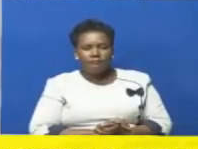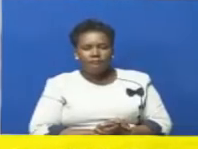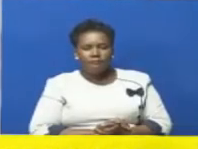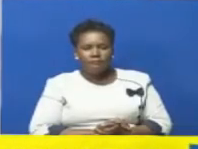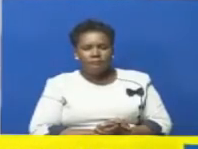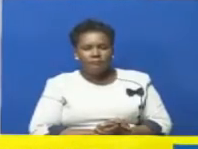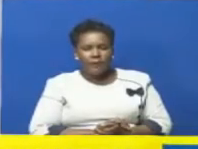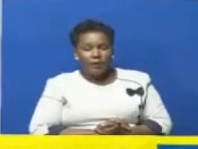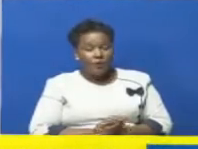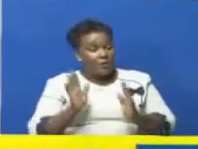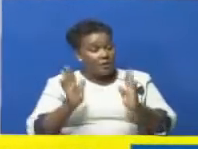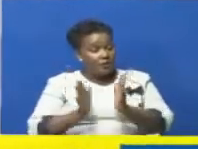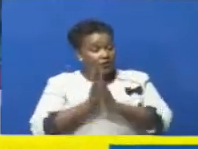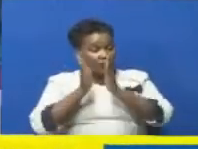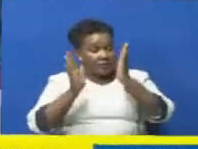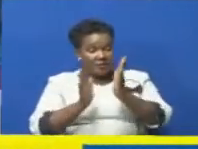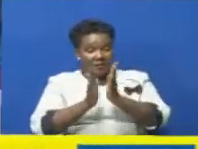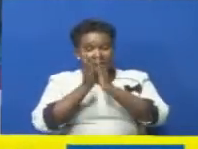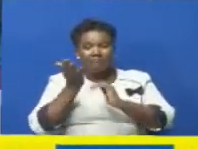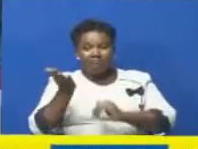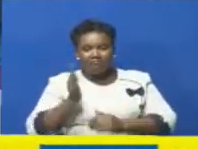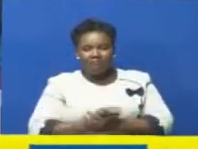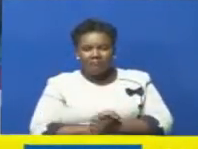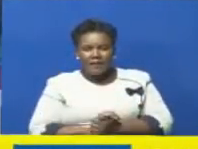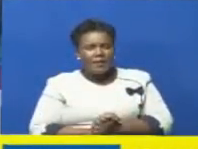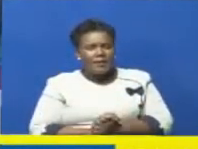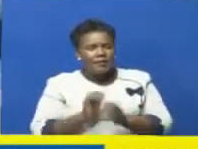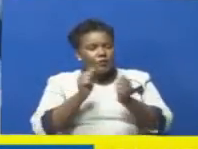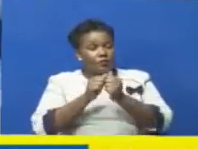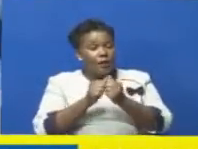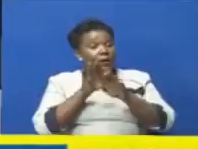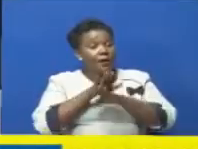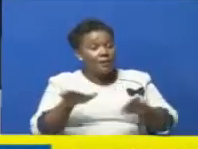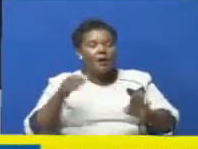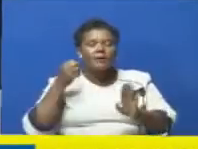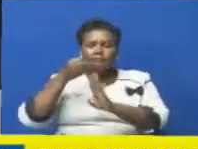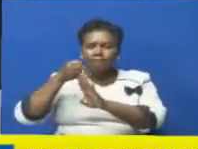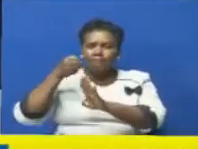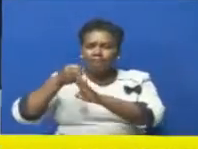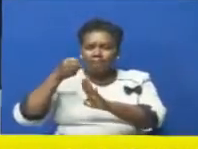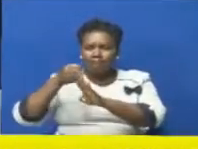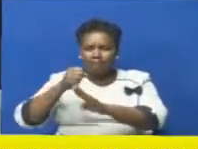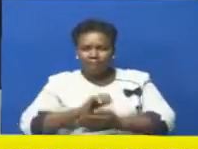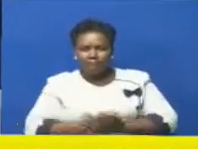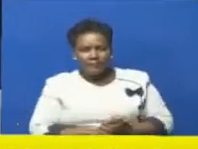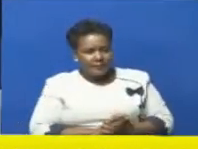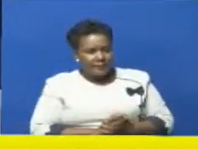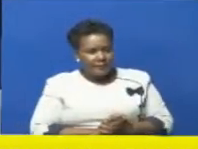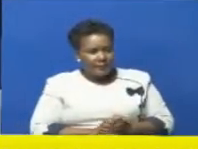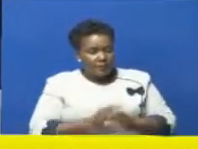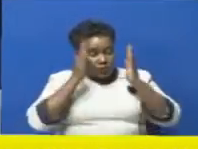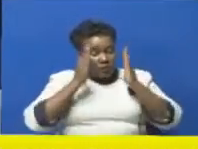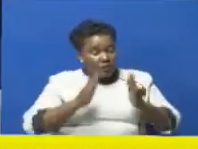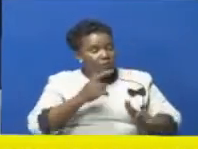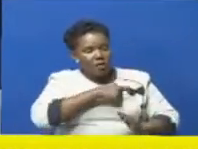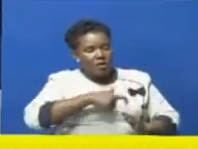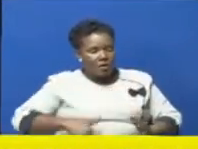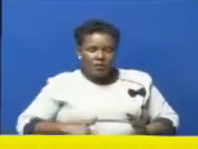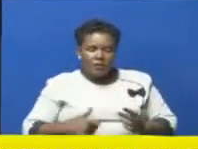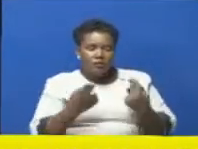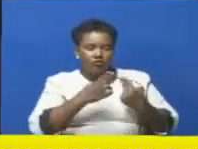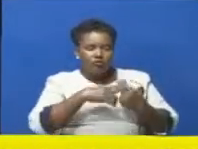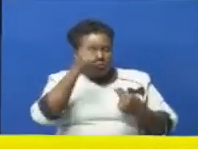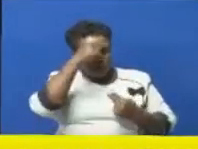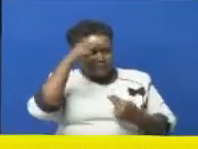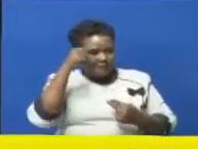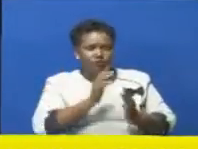Katika maadhimisho hayo, suala la amani likasisitizwa. Mshukuru Mheshimiwa Rais Dr. Hussein Ali Mwinyi,